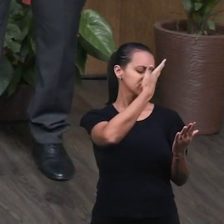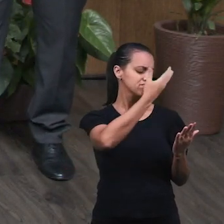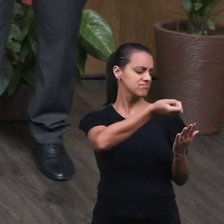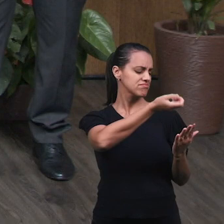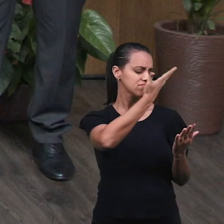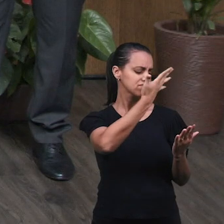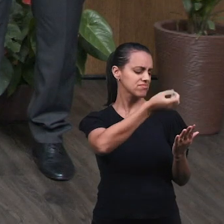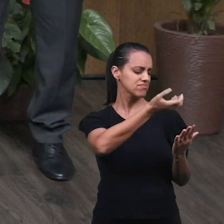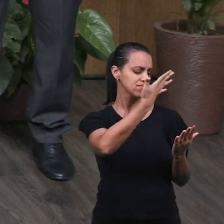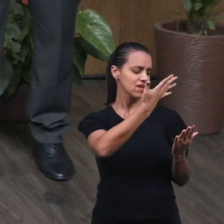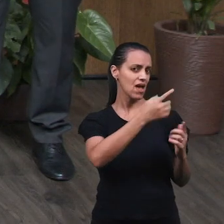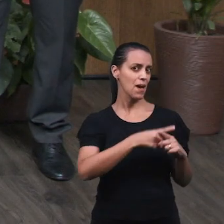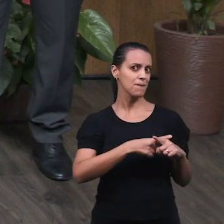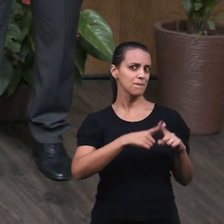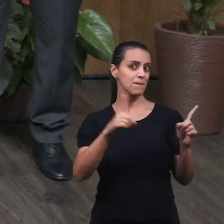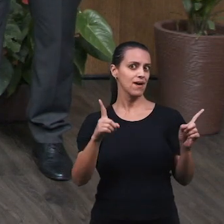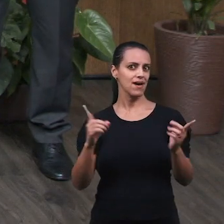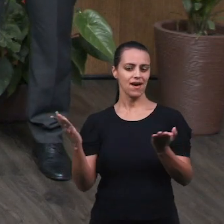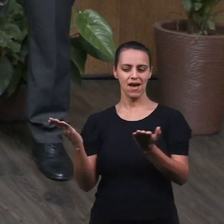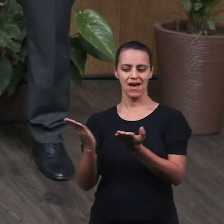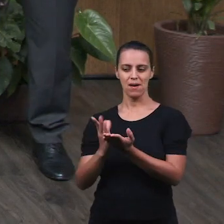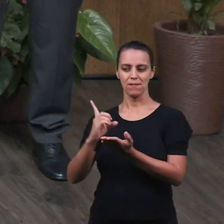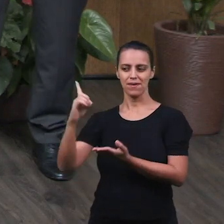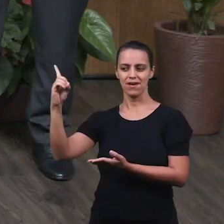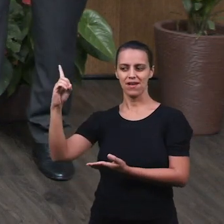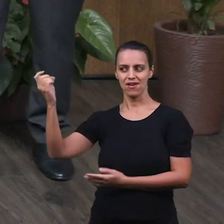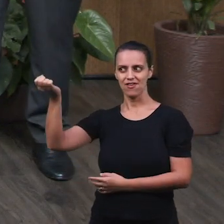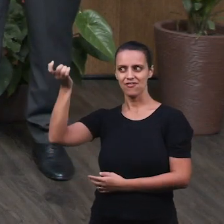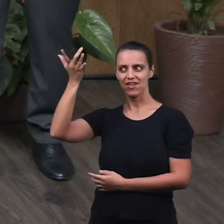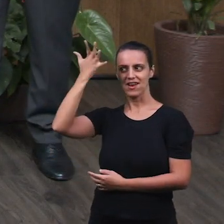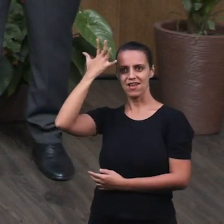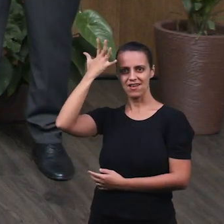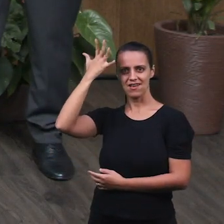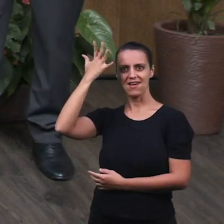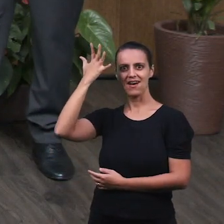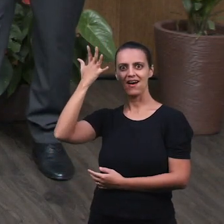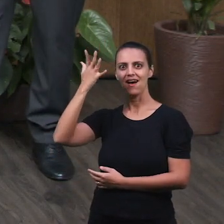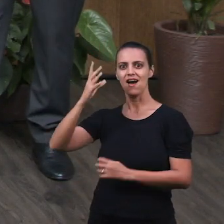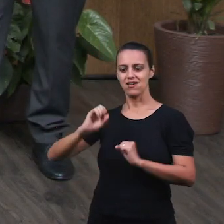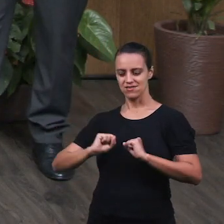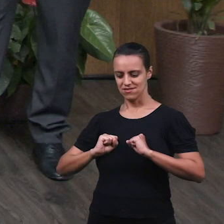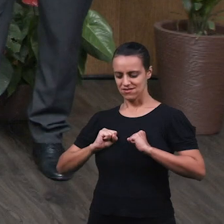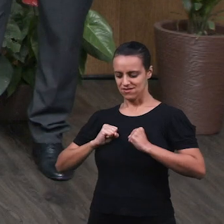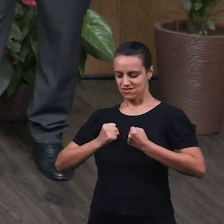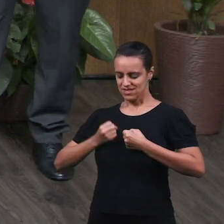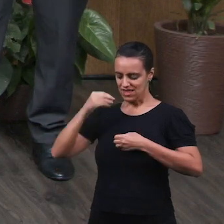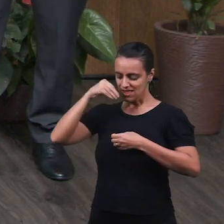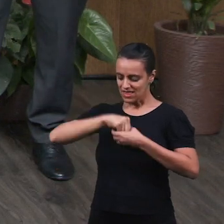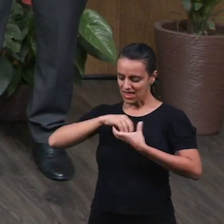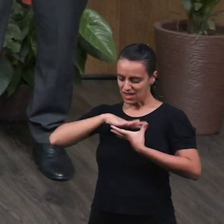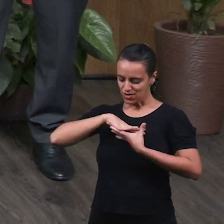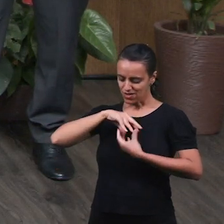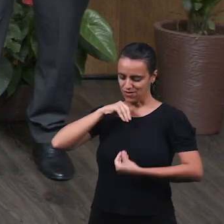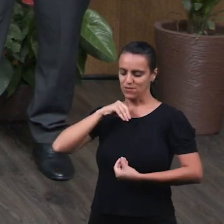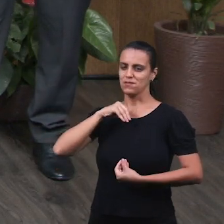parole vivante est nourriture et fortification pour l'âme.